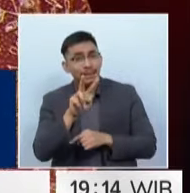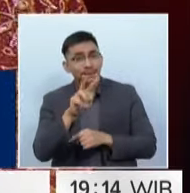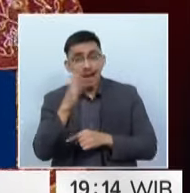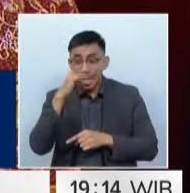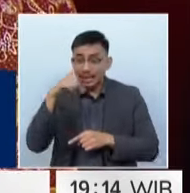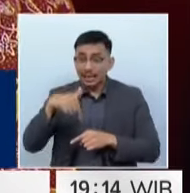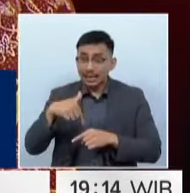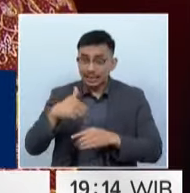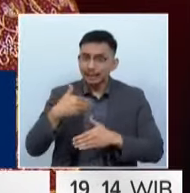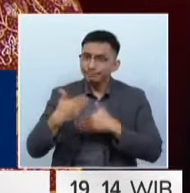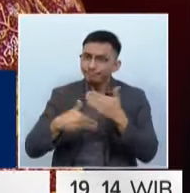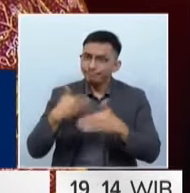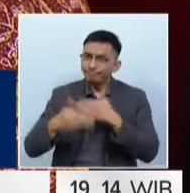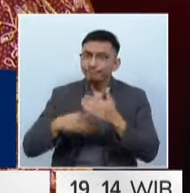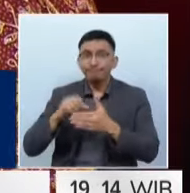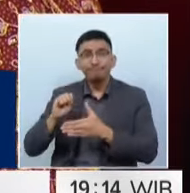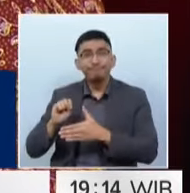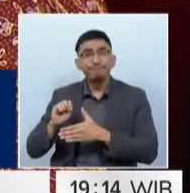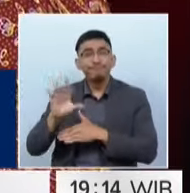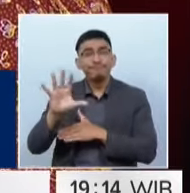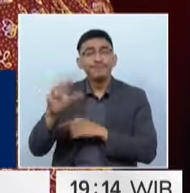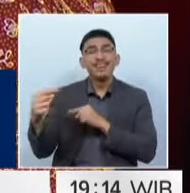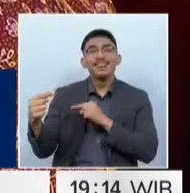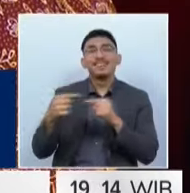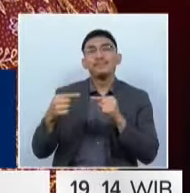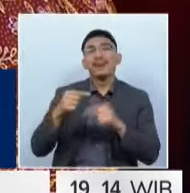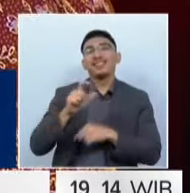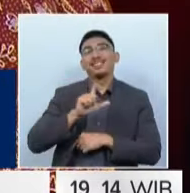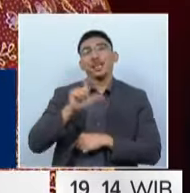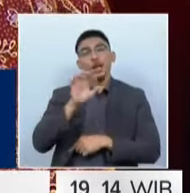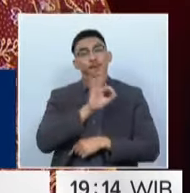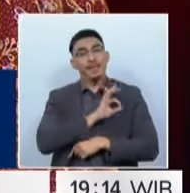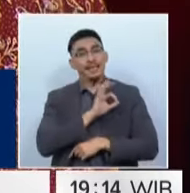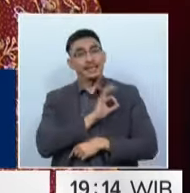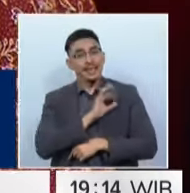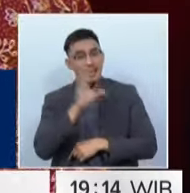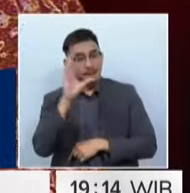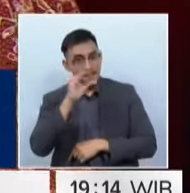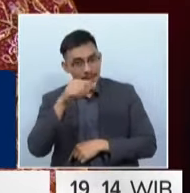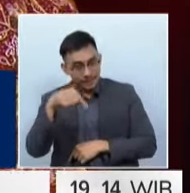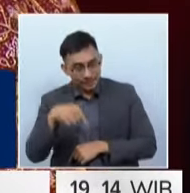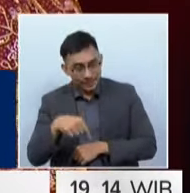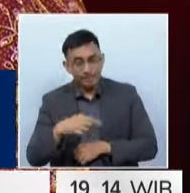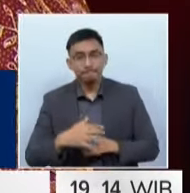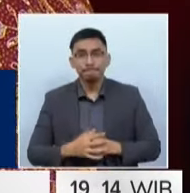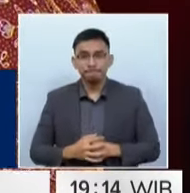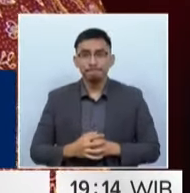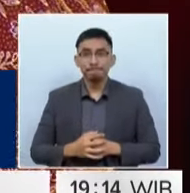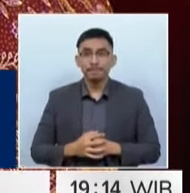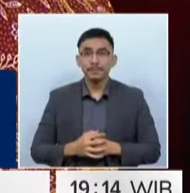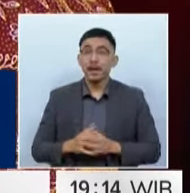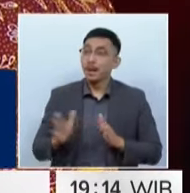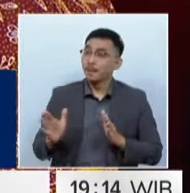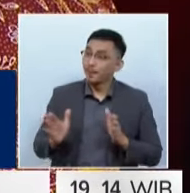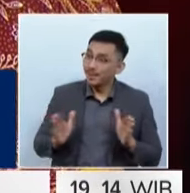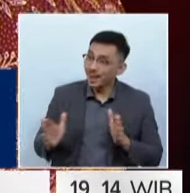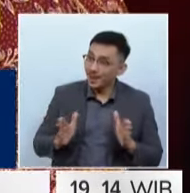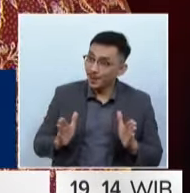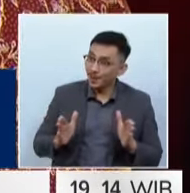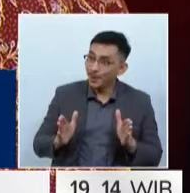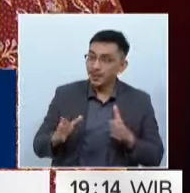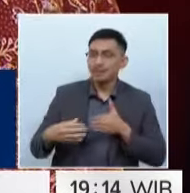menyiarkan debat calon presiden pada malam hari ini dan juga saudara moderator yang n akan memimpin dan